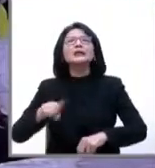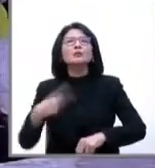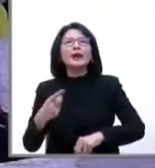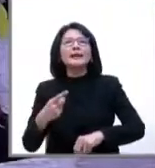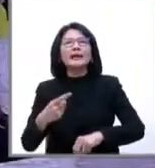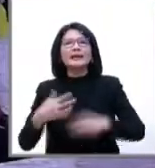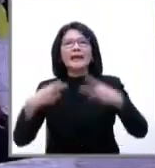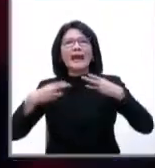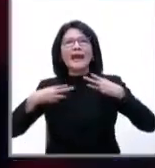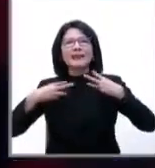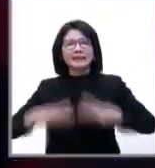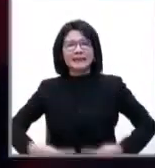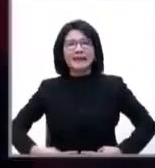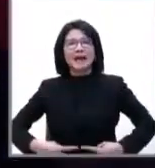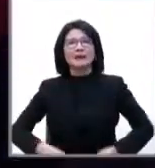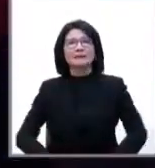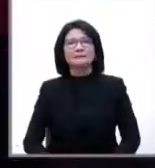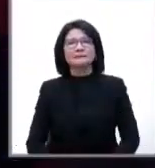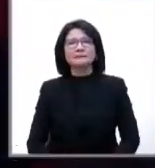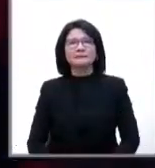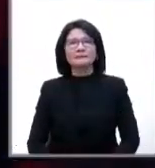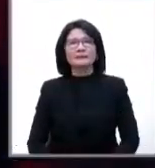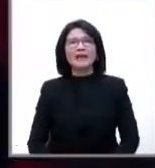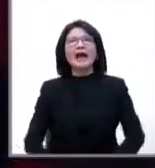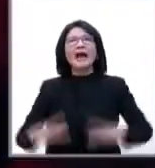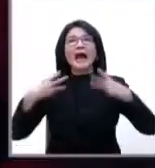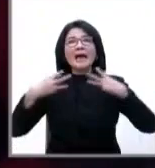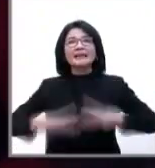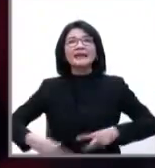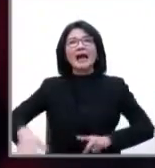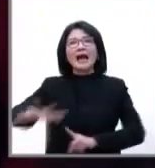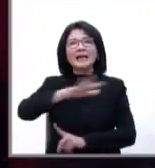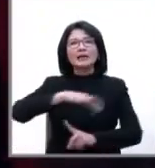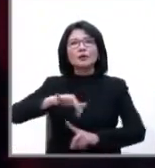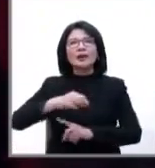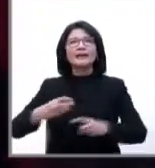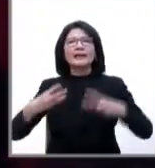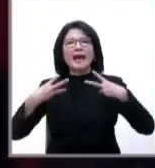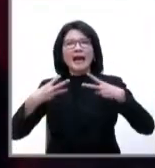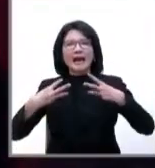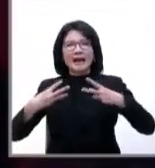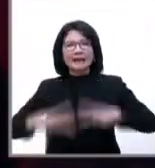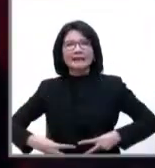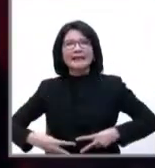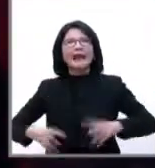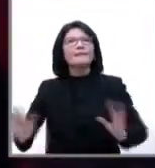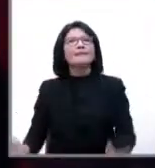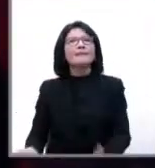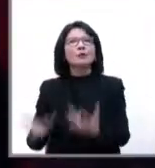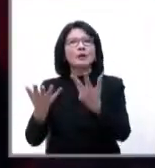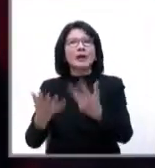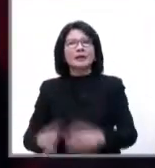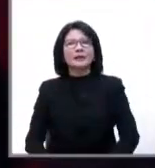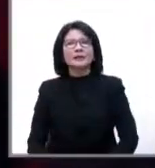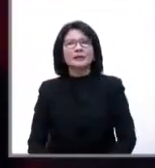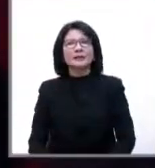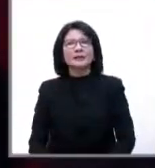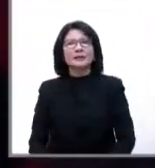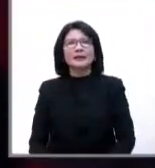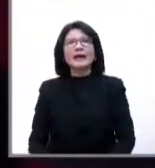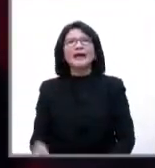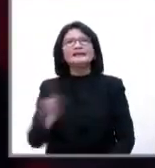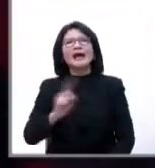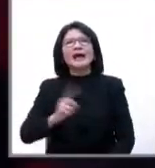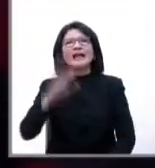lagi etika etika lingkungan dan etika pembangunan jangan